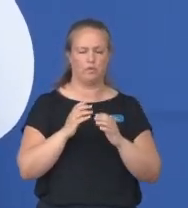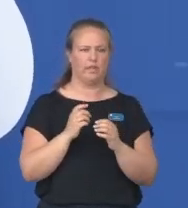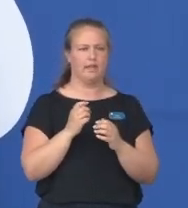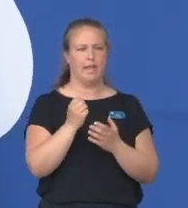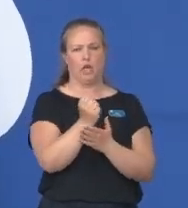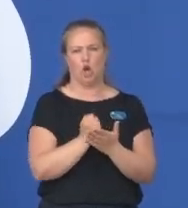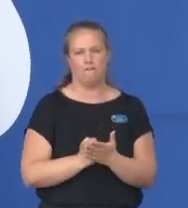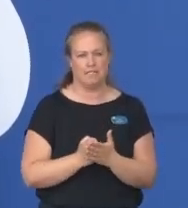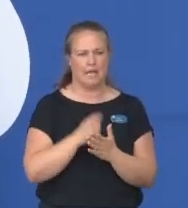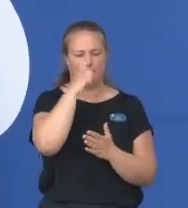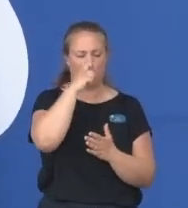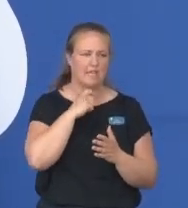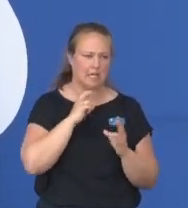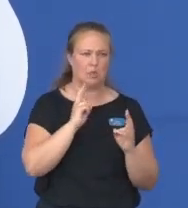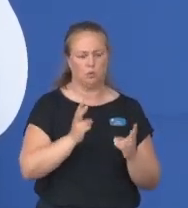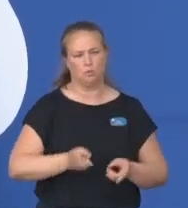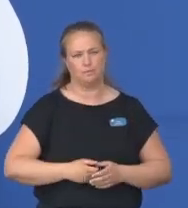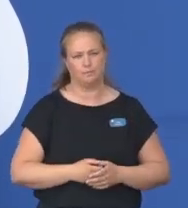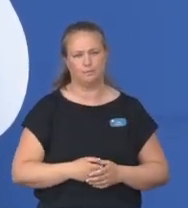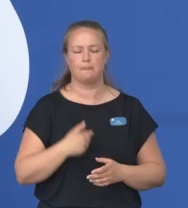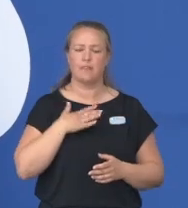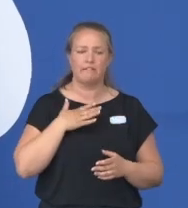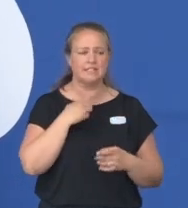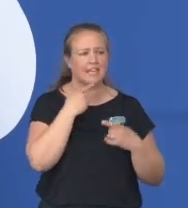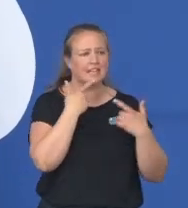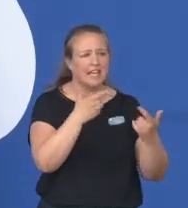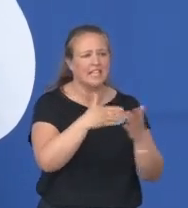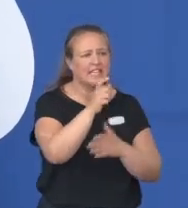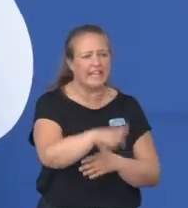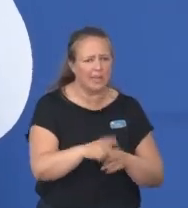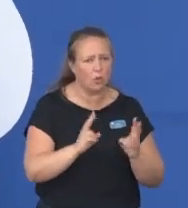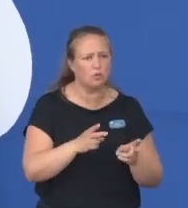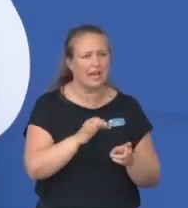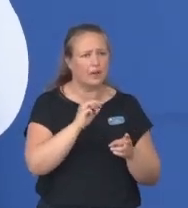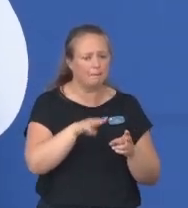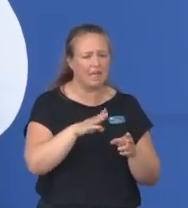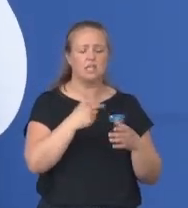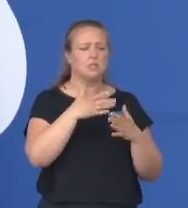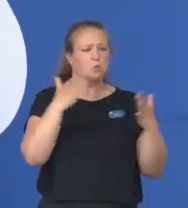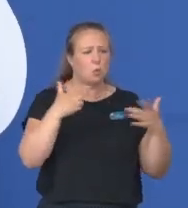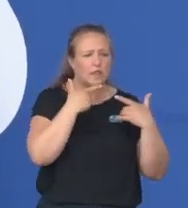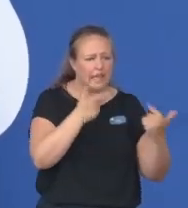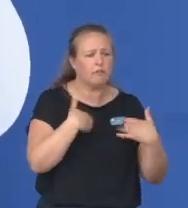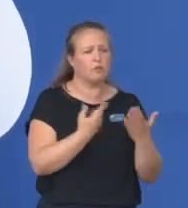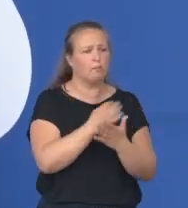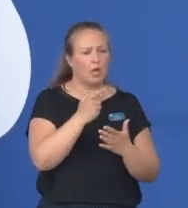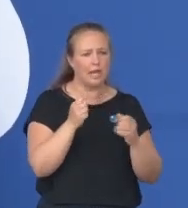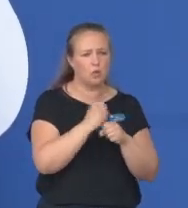profiler och så vidare. Och stort, jag vill tacka dig också, för stort tack för att vi har fått möjligheten att arbeta med